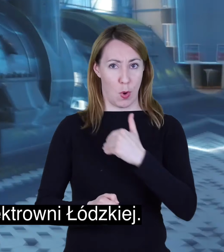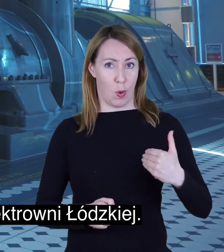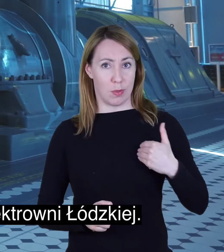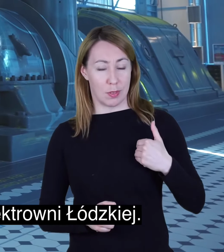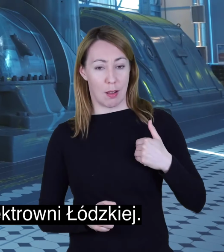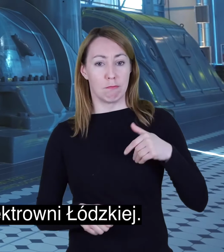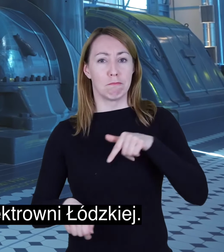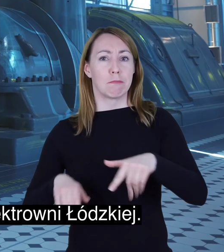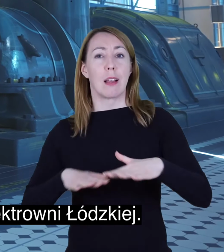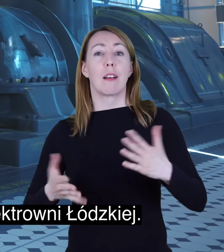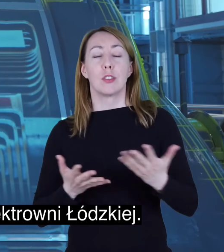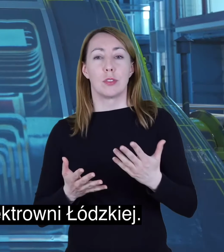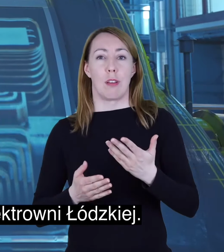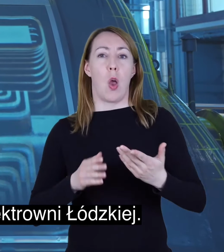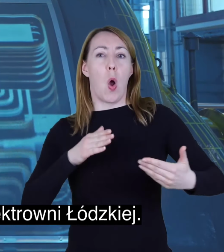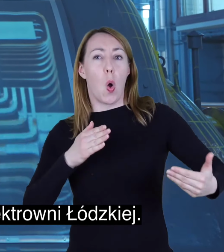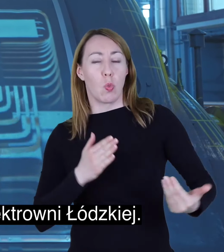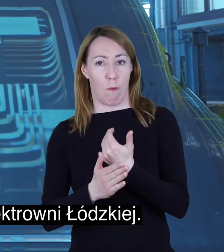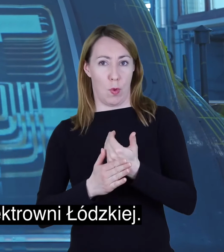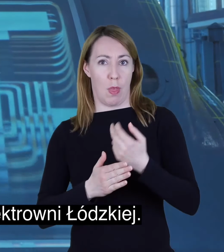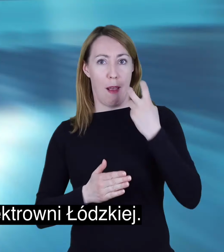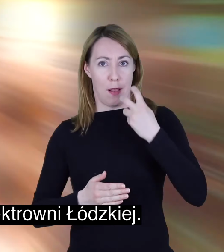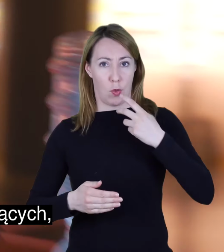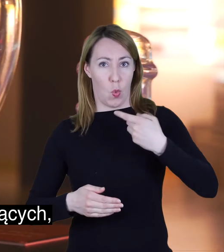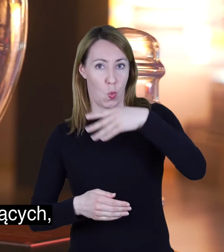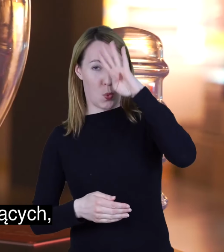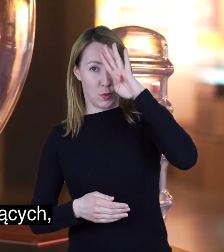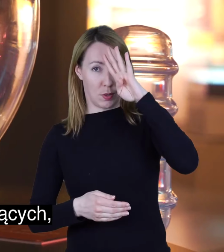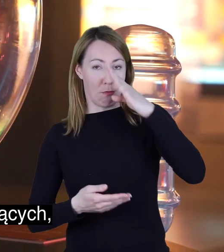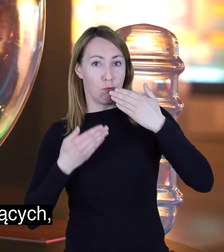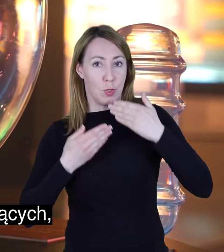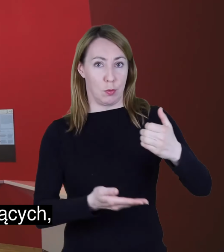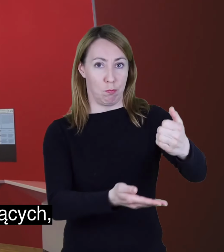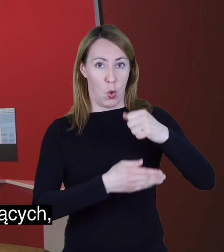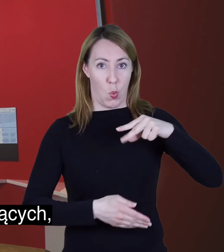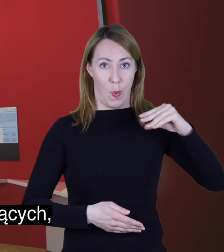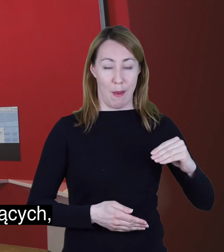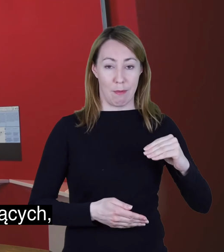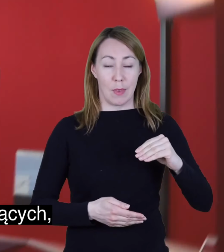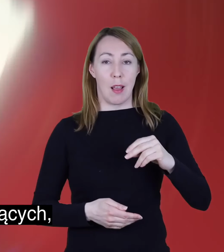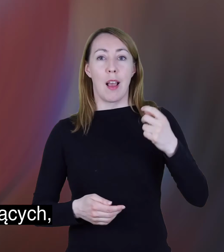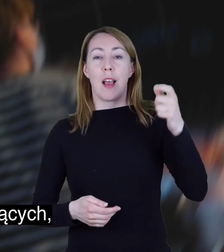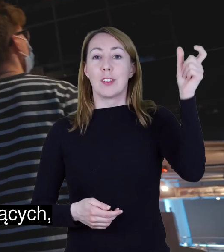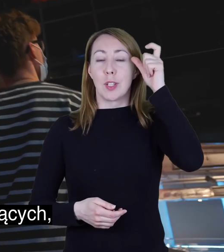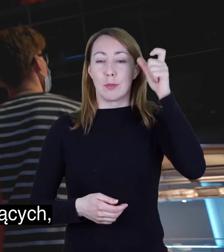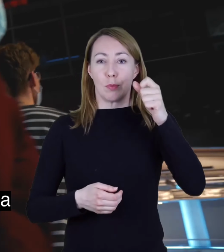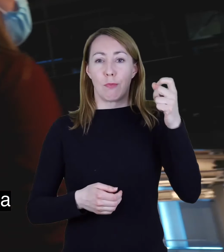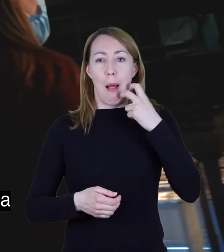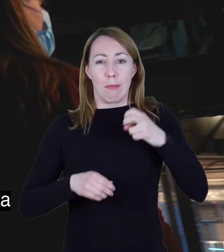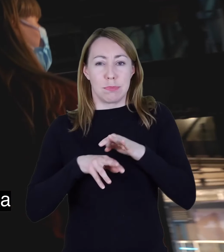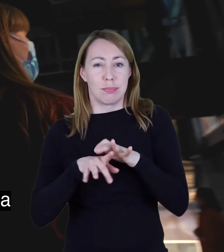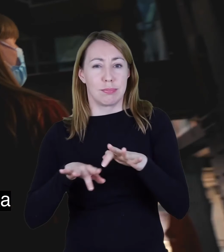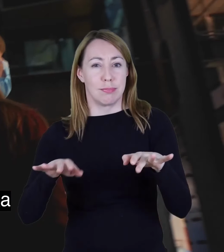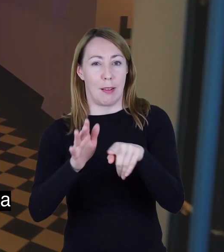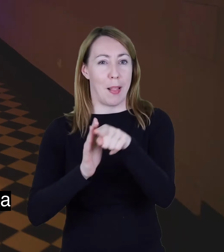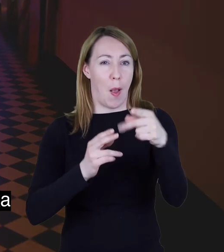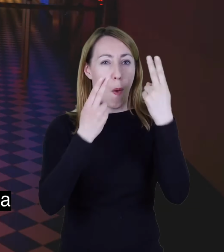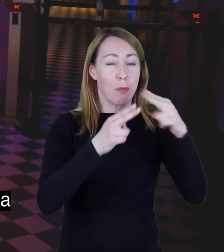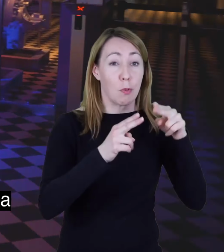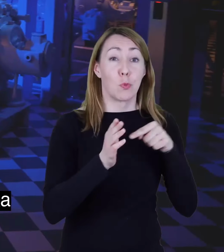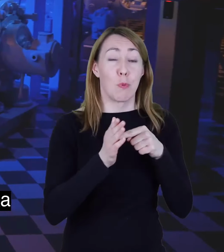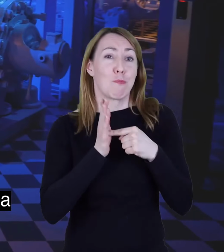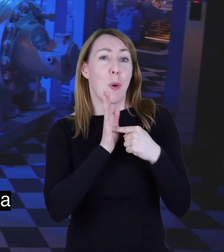się w zrewitalizowanej ze środków europejskich elektrowni łódzkiej. Centrum nie tylko potrafi elektryzować odwiedzających, ale jest przykładem na to,